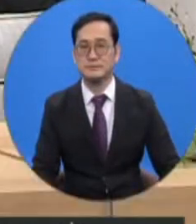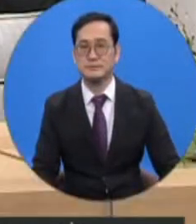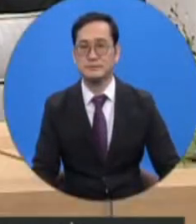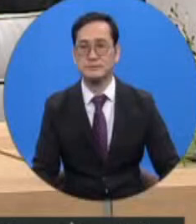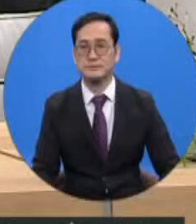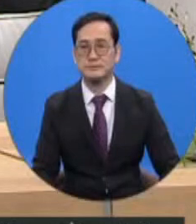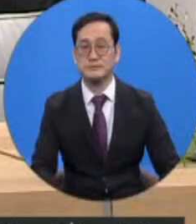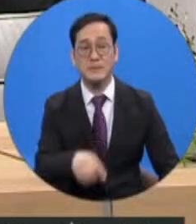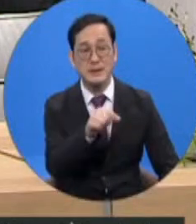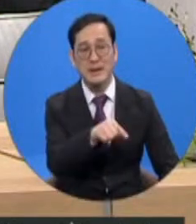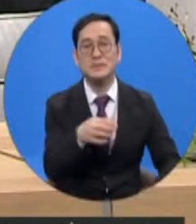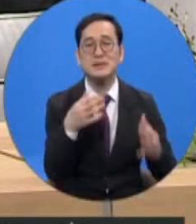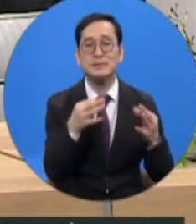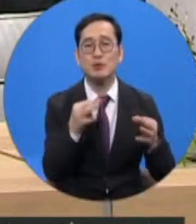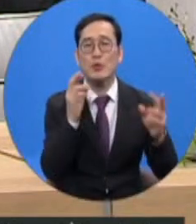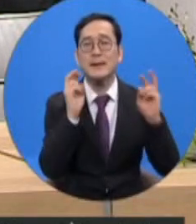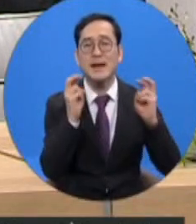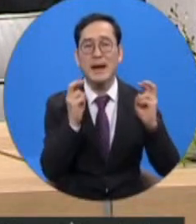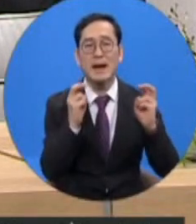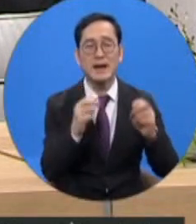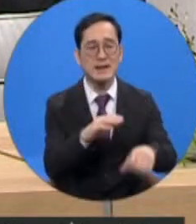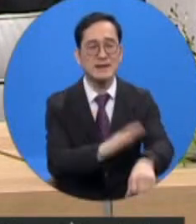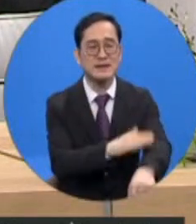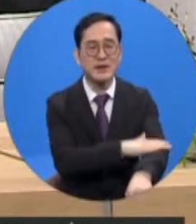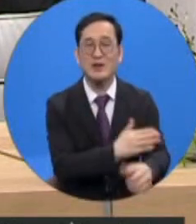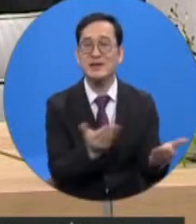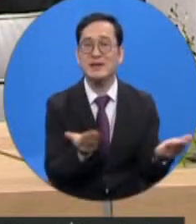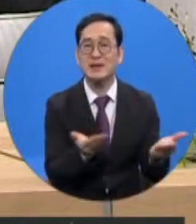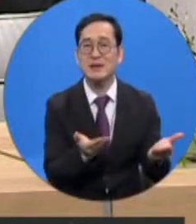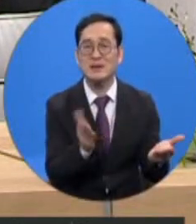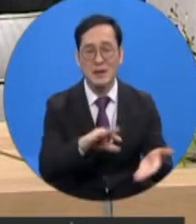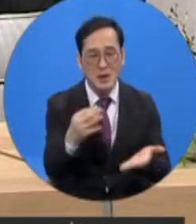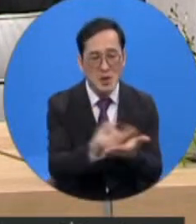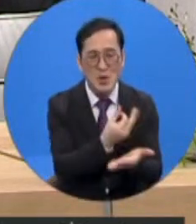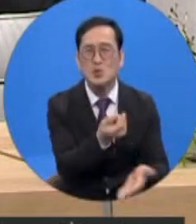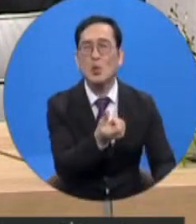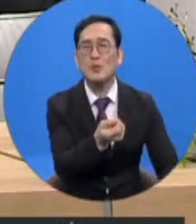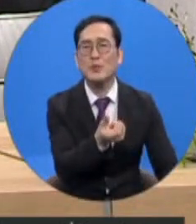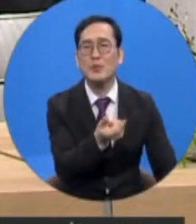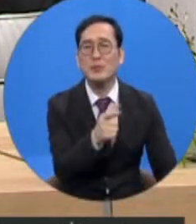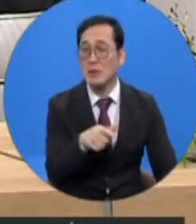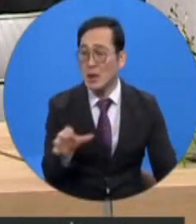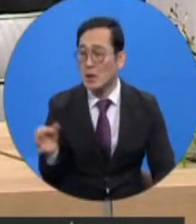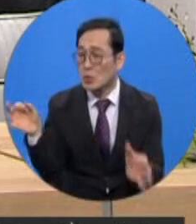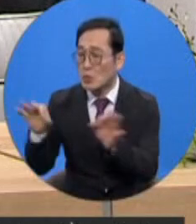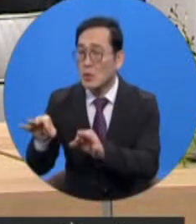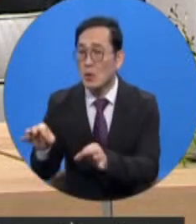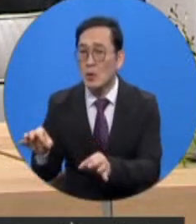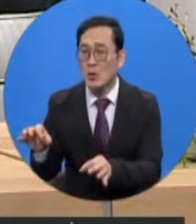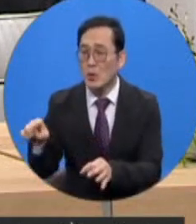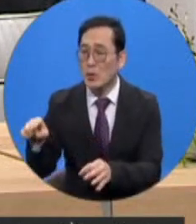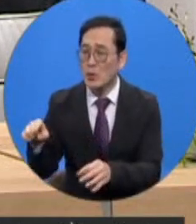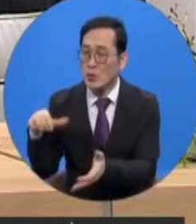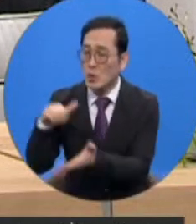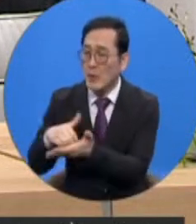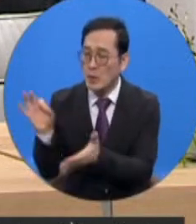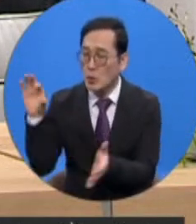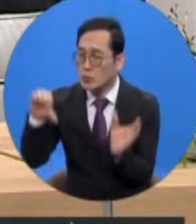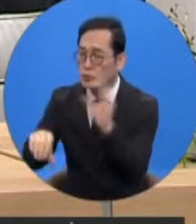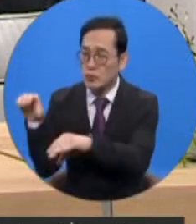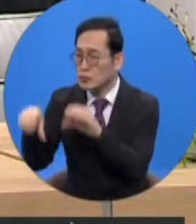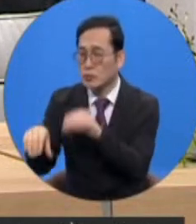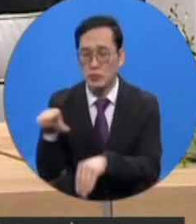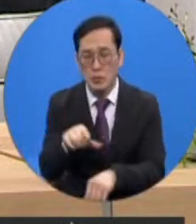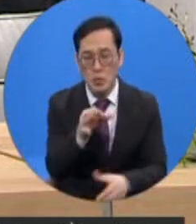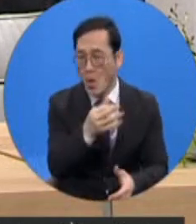금융사 인턴으로서 벌어들일 수 있는 수입액보다 도박에 상당 기간 도박에